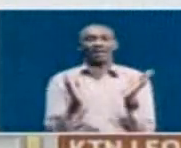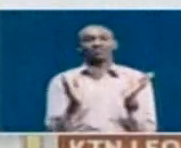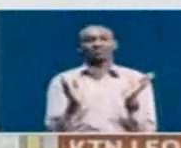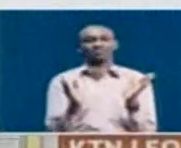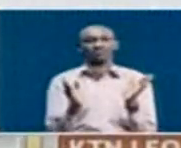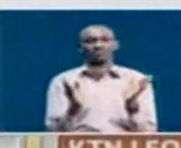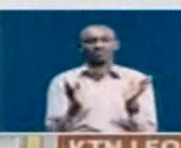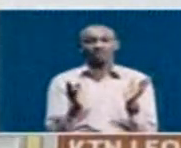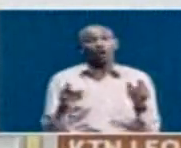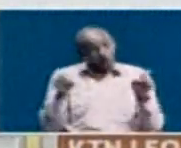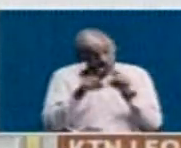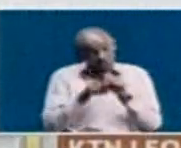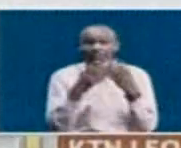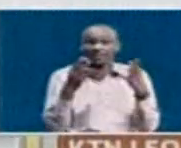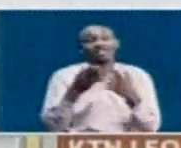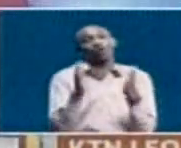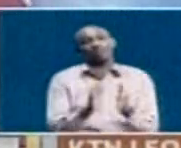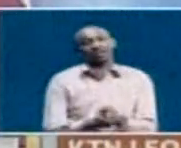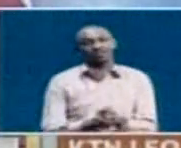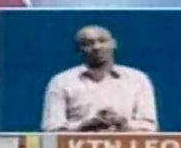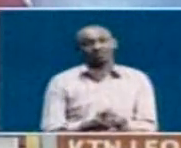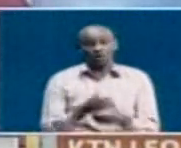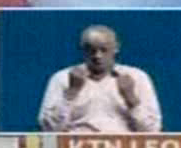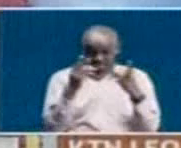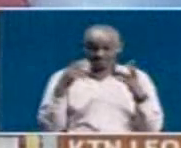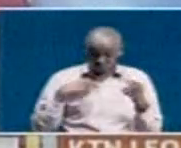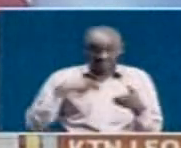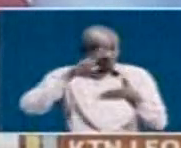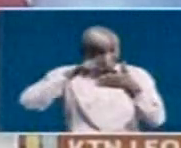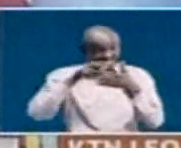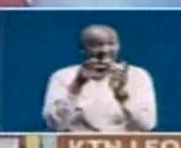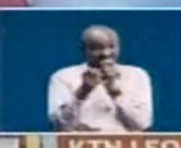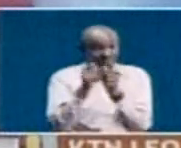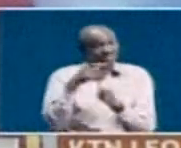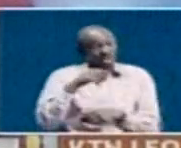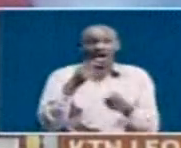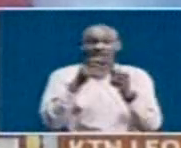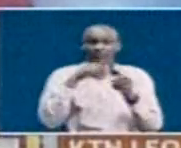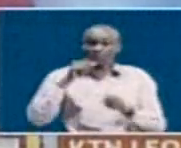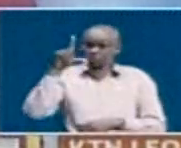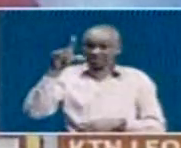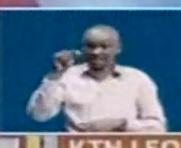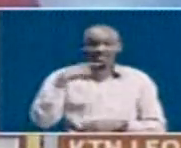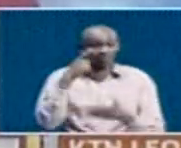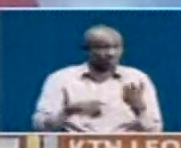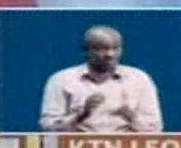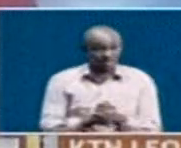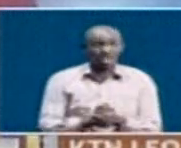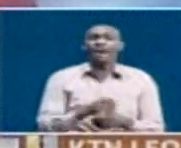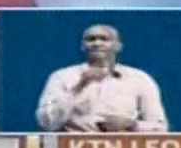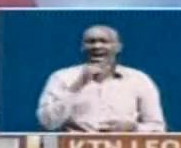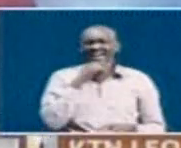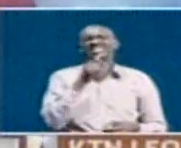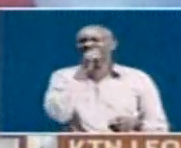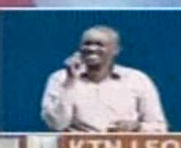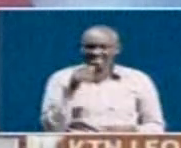hivyo hata mali itakuwa ni wazi. Ngoja nisome baadhi ya jumbe hapa ninazipokea kupitia mtandao wa Twitter. Mmoja anasema, mwanaume ni siri,